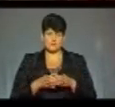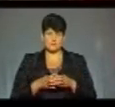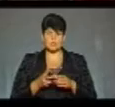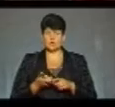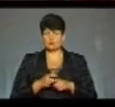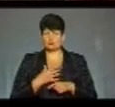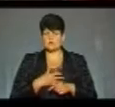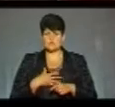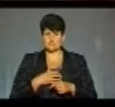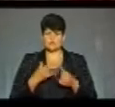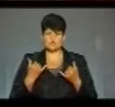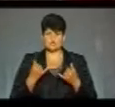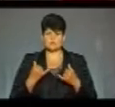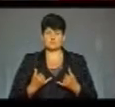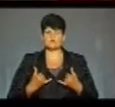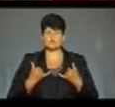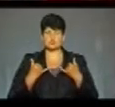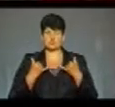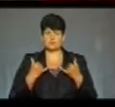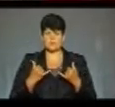Дуже важливо, що сьогодні ми вшанували